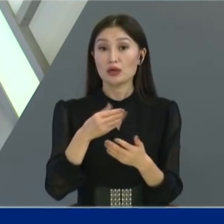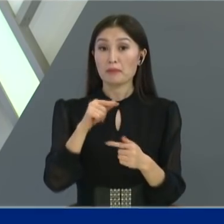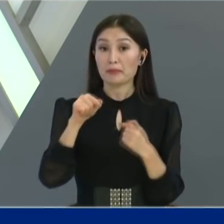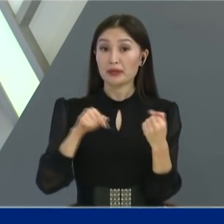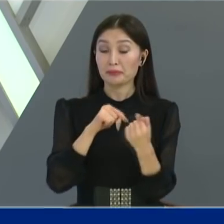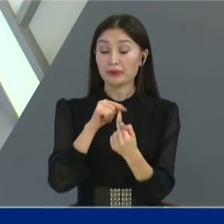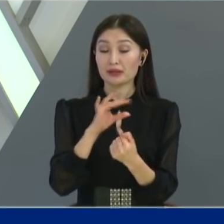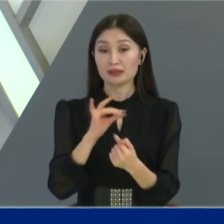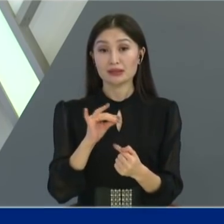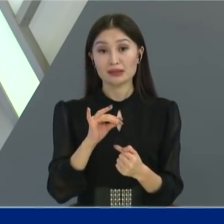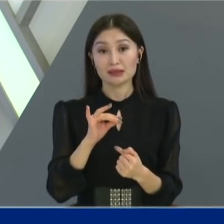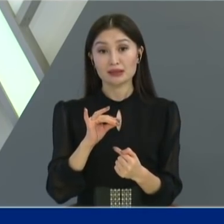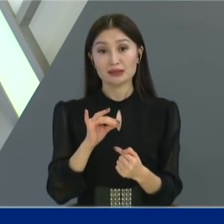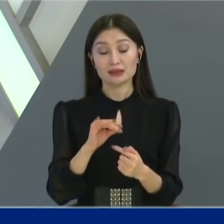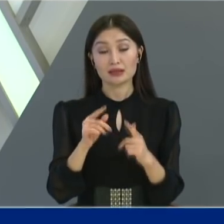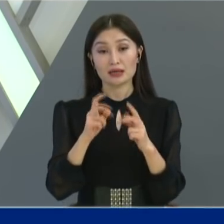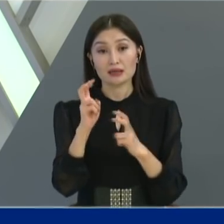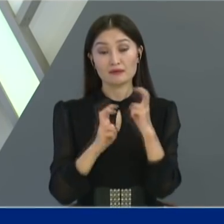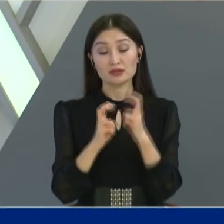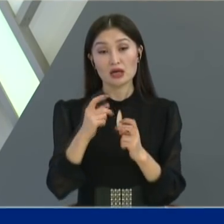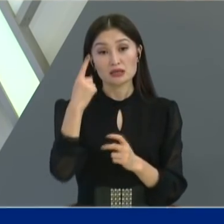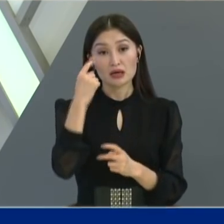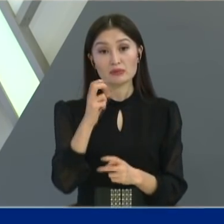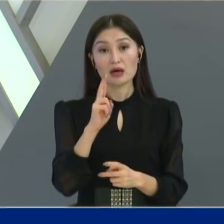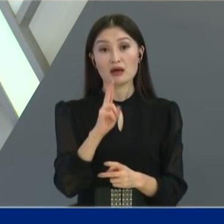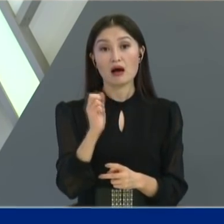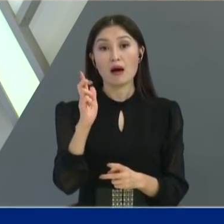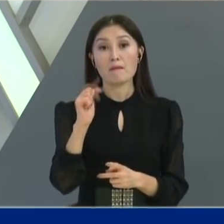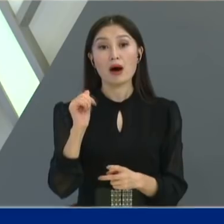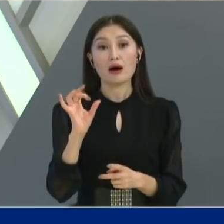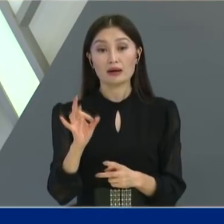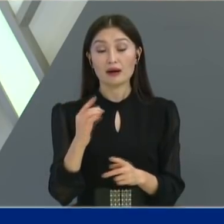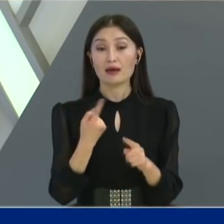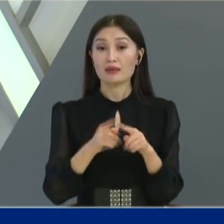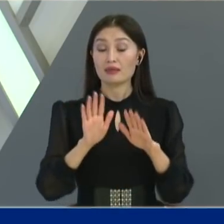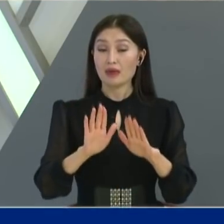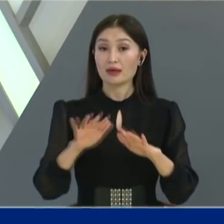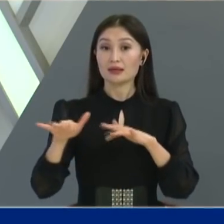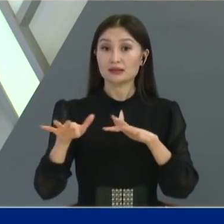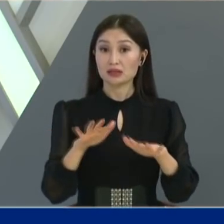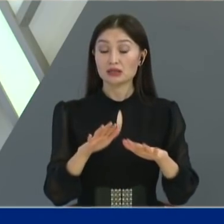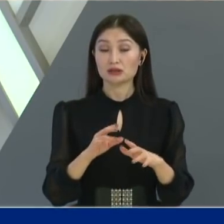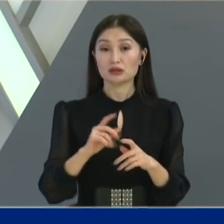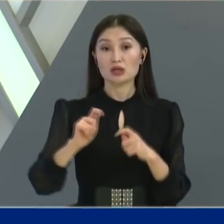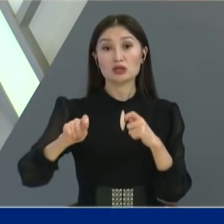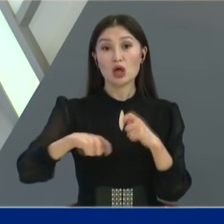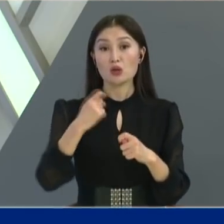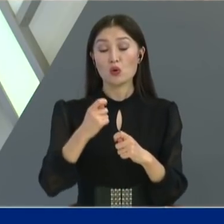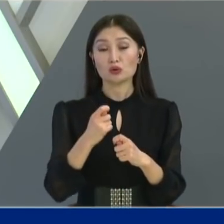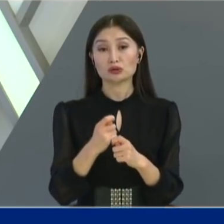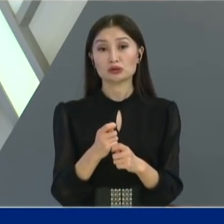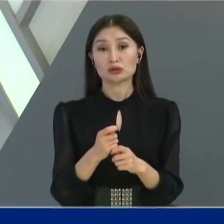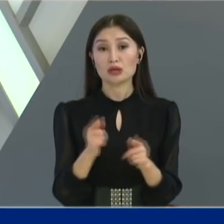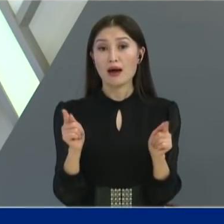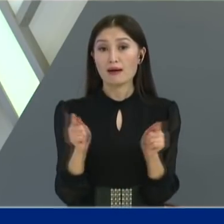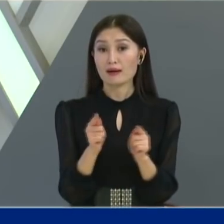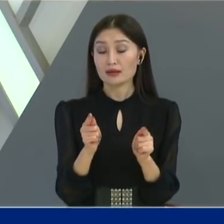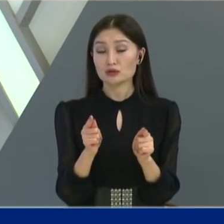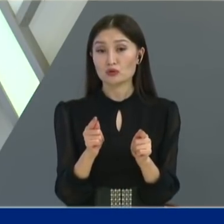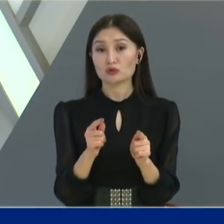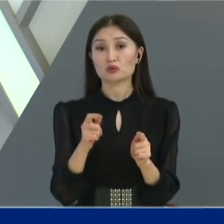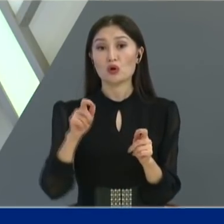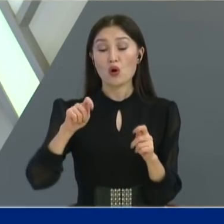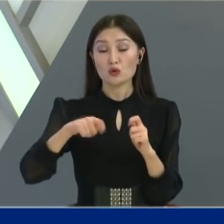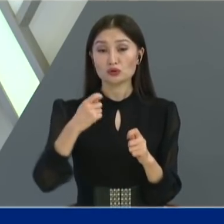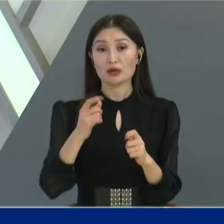и инвесторов, сообщает Кабар. Эти неправомерные действия наносят не только существенный краткосрочный ущерб бизнесу